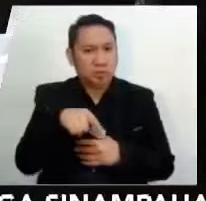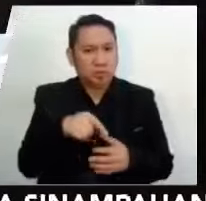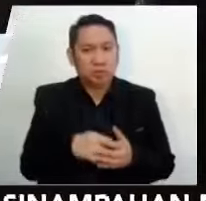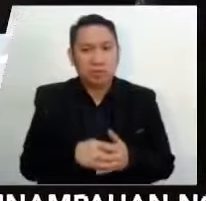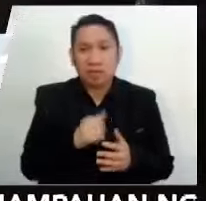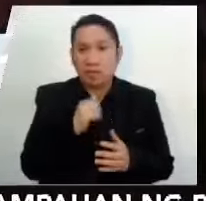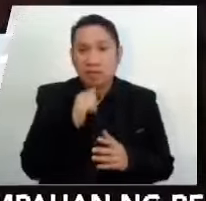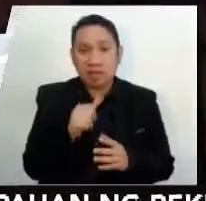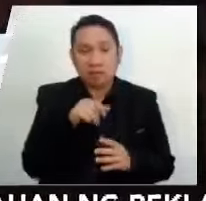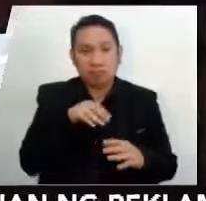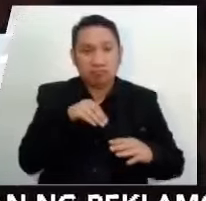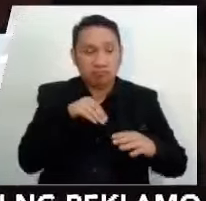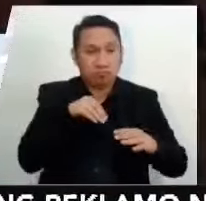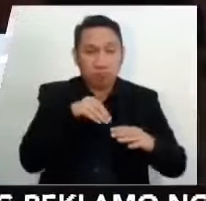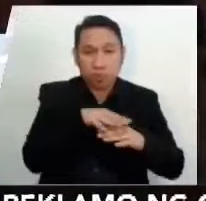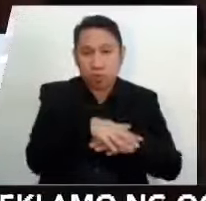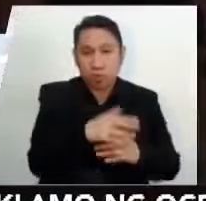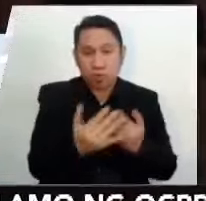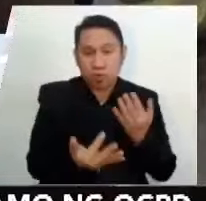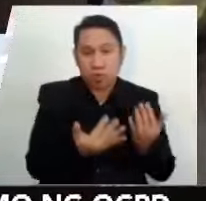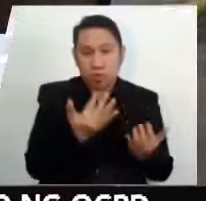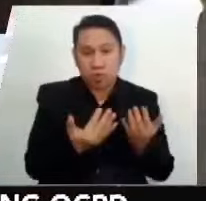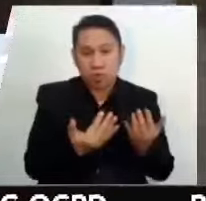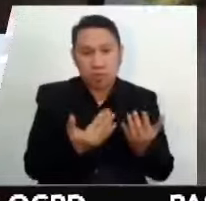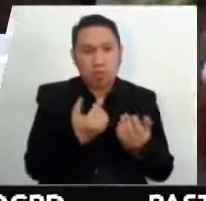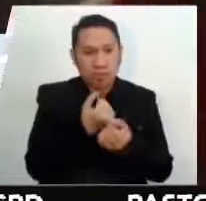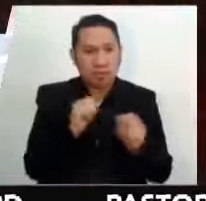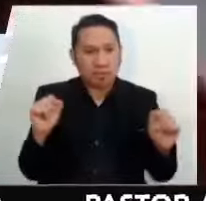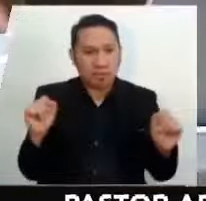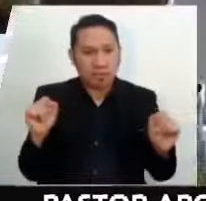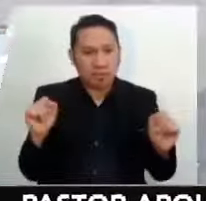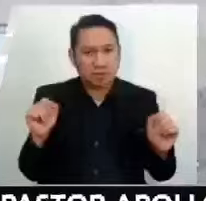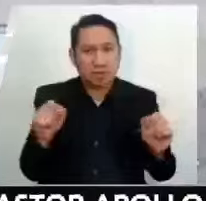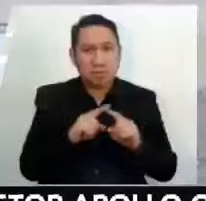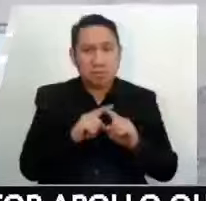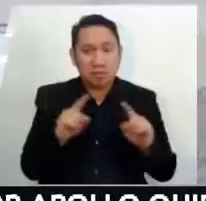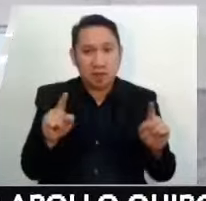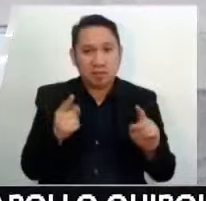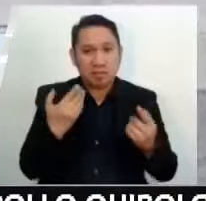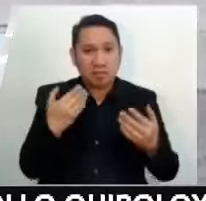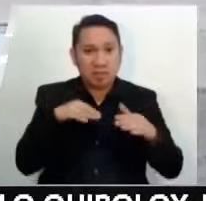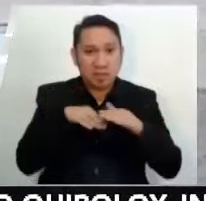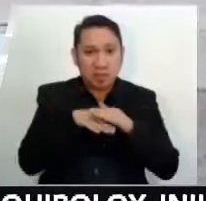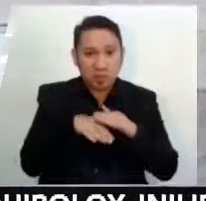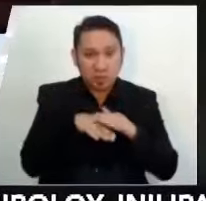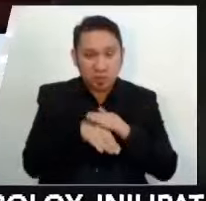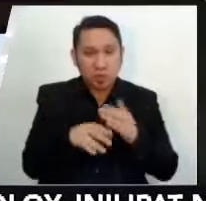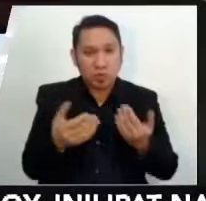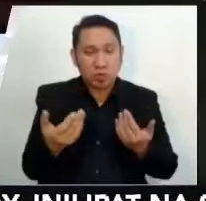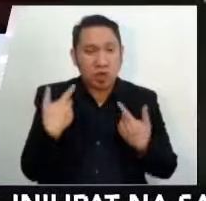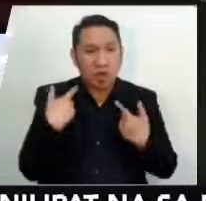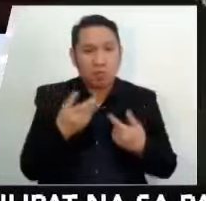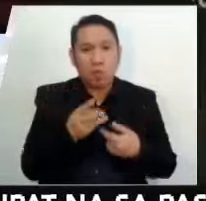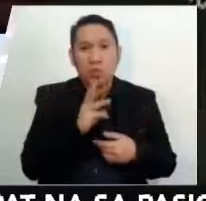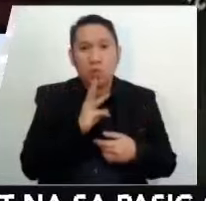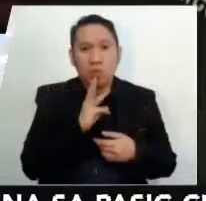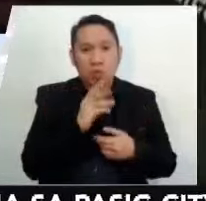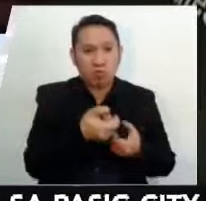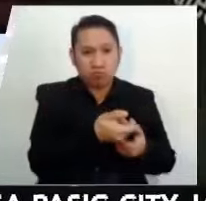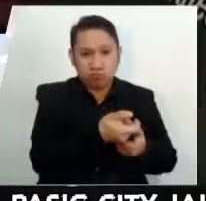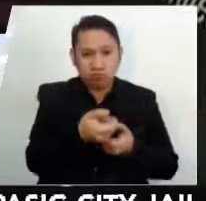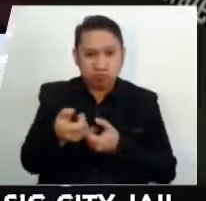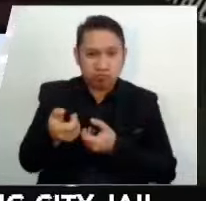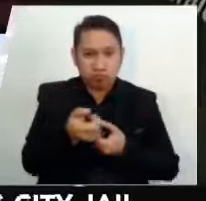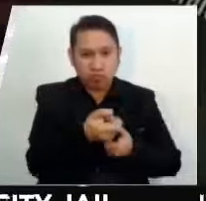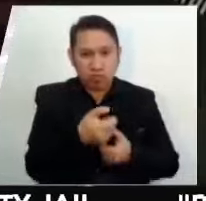Manila City Jail sabi ng Bureau of fire protection pero pinasok na rin nila ito para magbomba ng tubig yung daan po ay